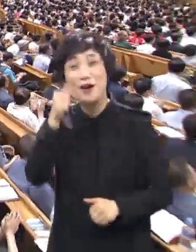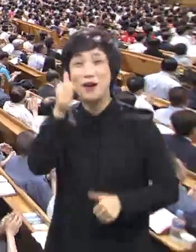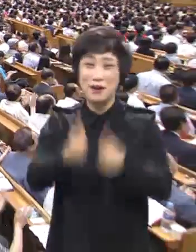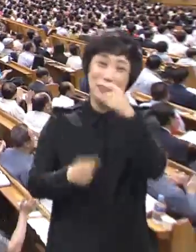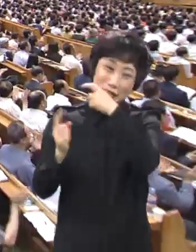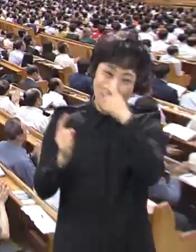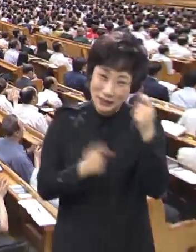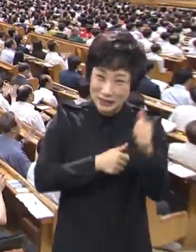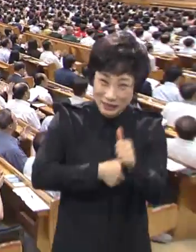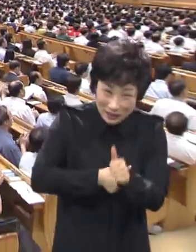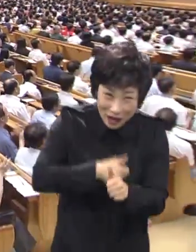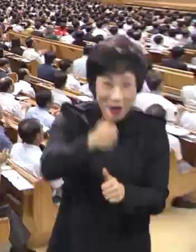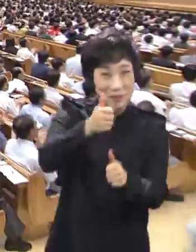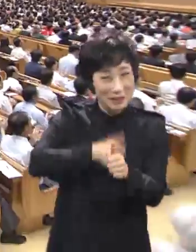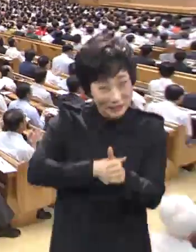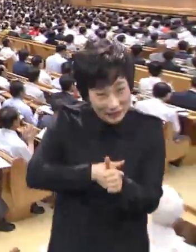보혈